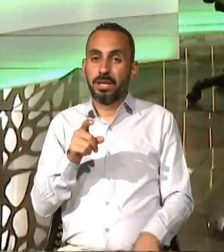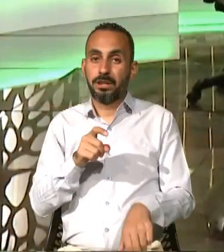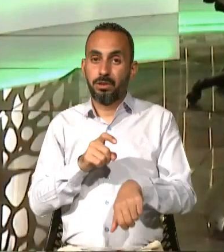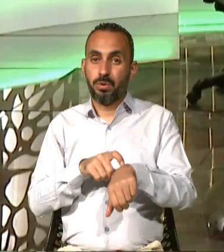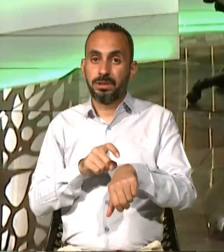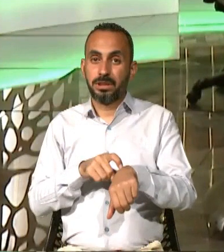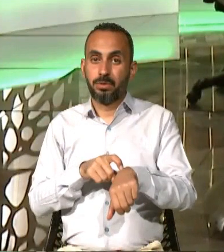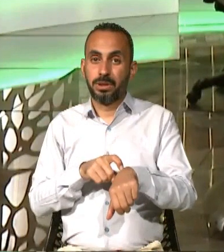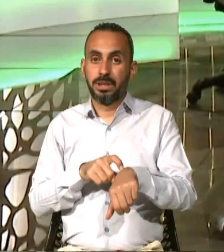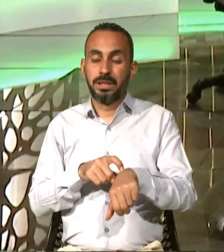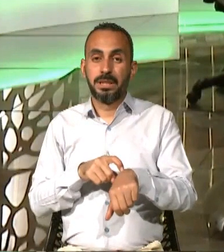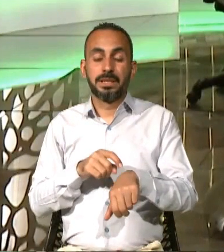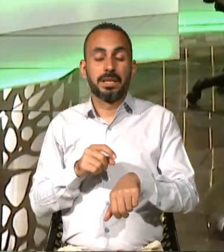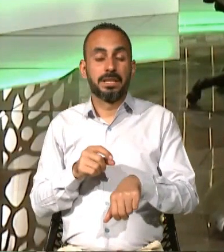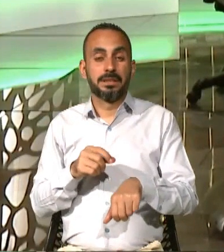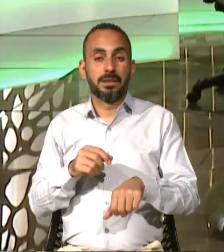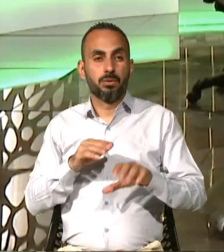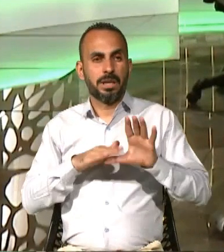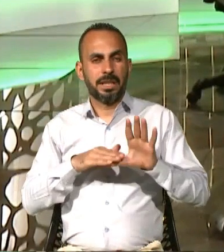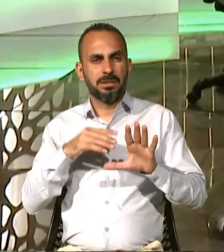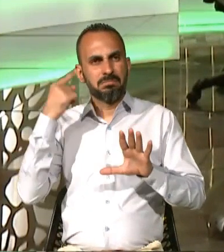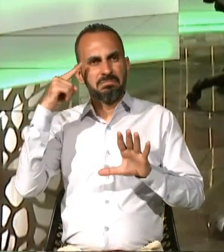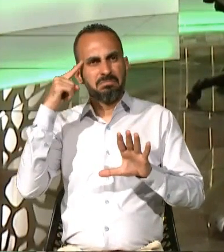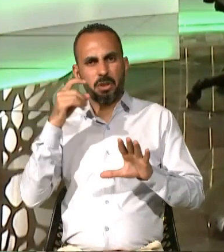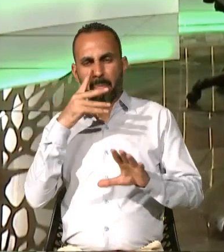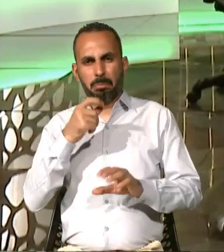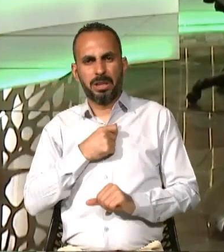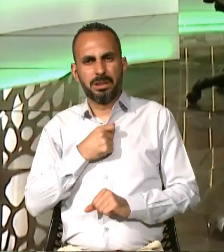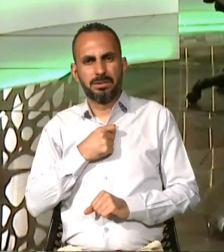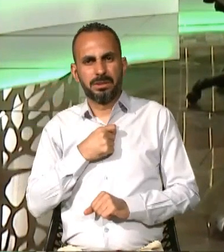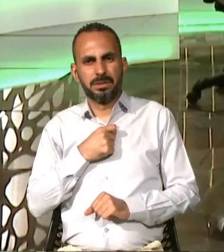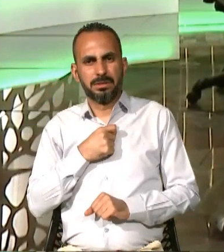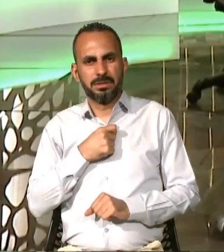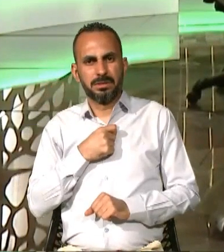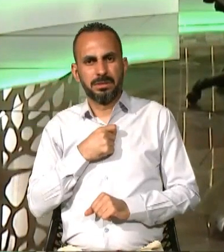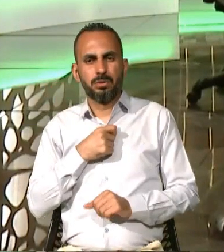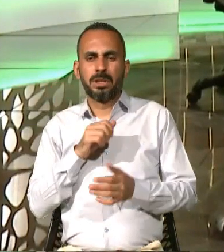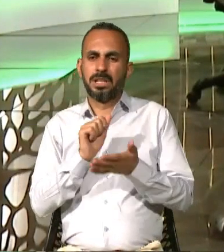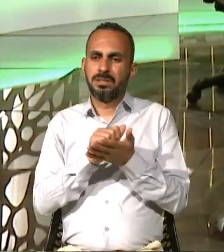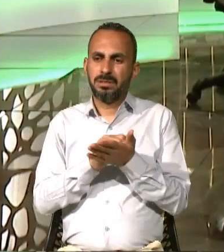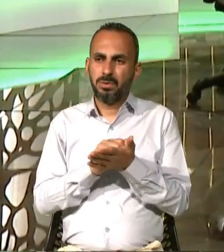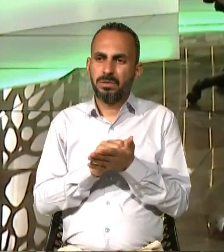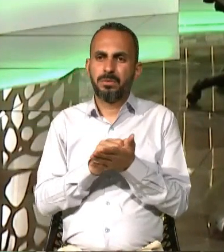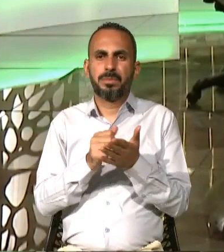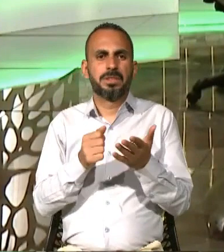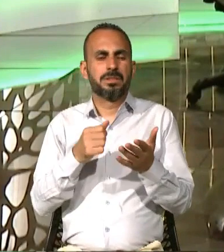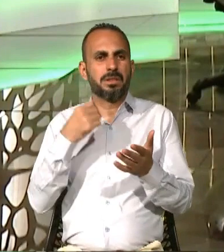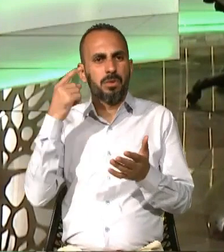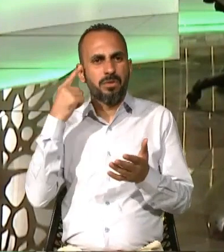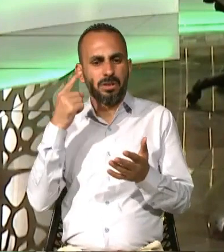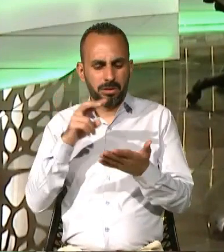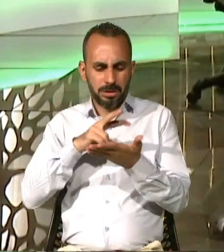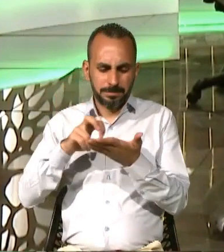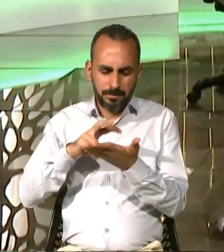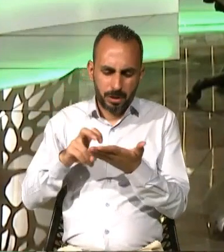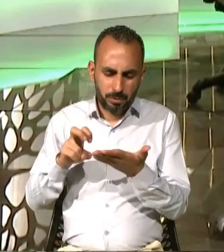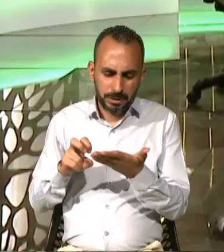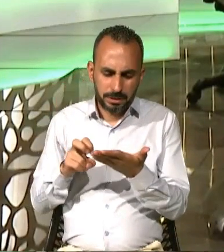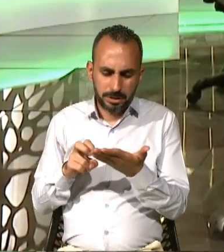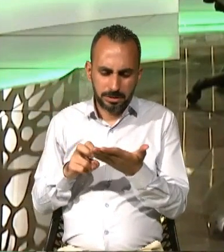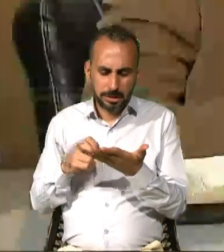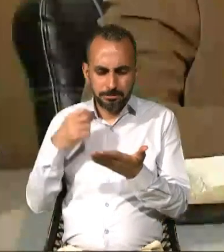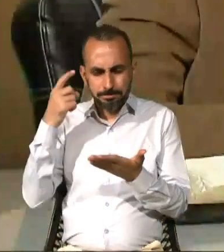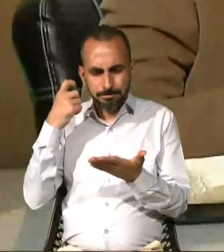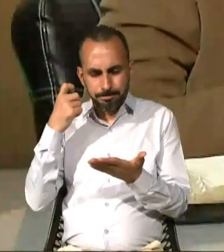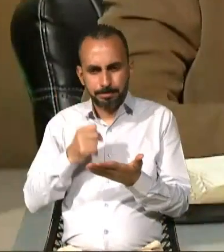وفكرت، وقت زي ما حضرتك بتقول ان احنا موجودين في بيوتنا فبندرس ونفكر ونصلي ونراجع نفسنا، من اكتر